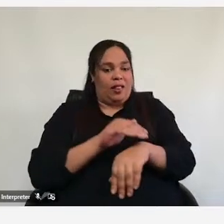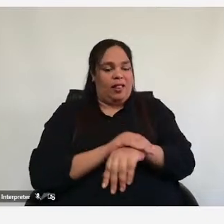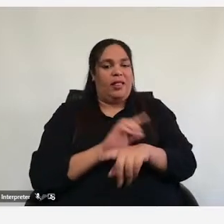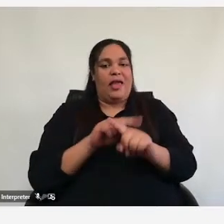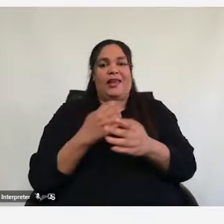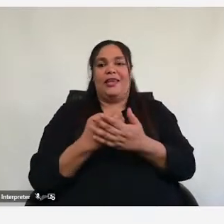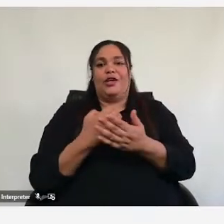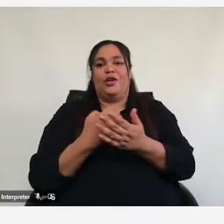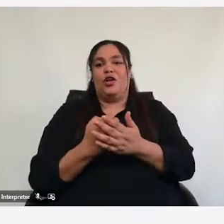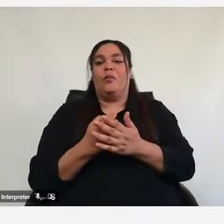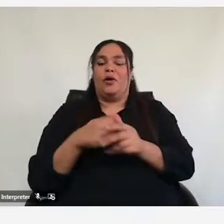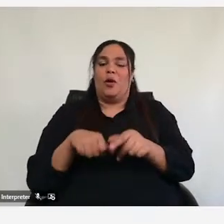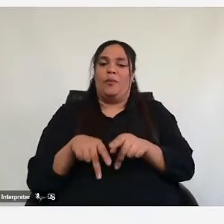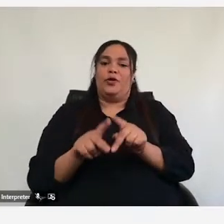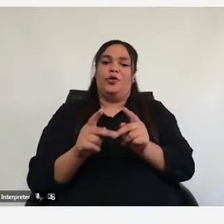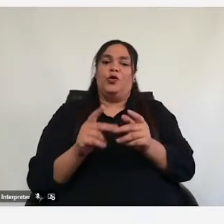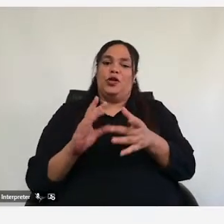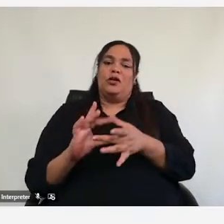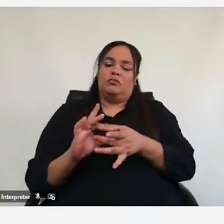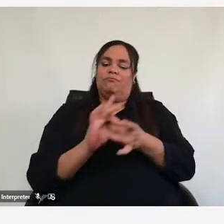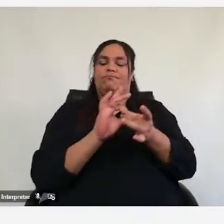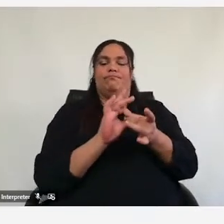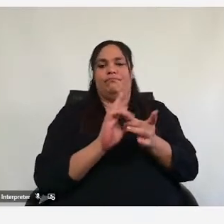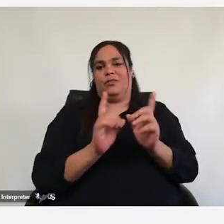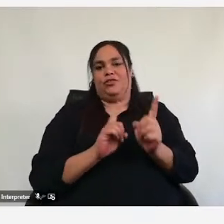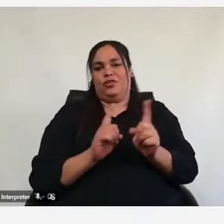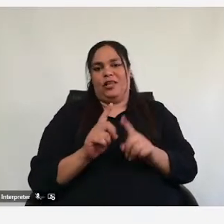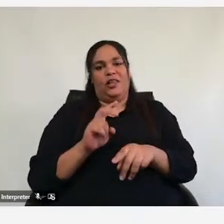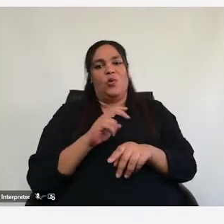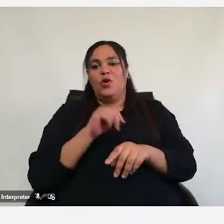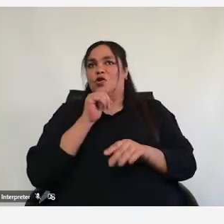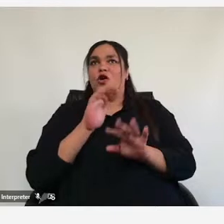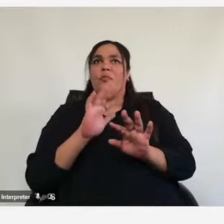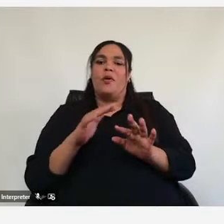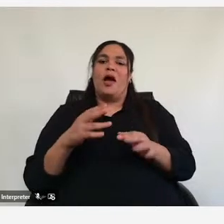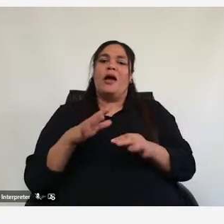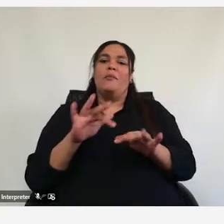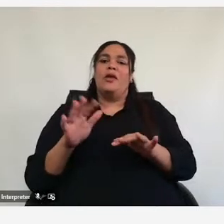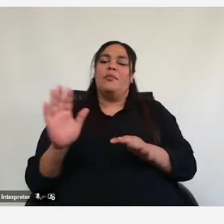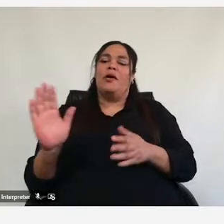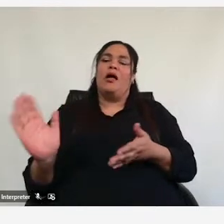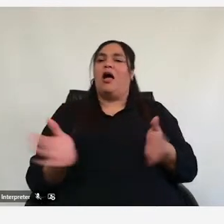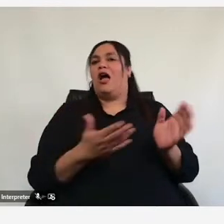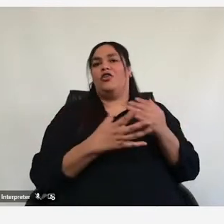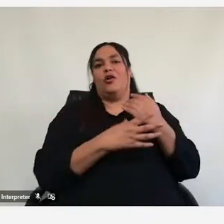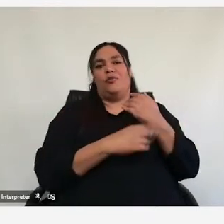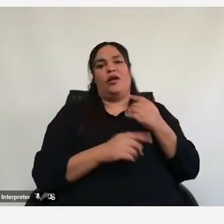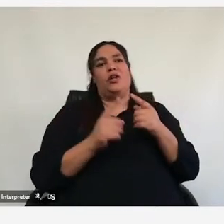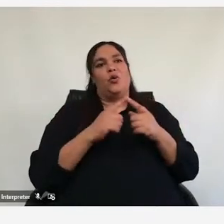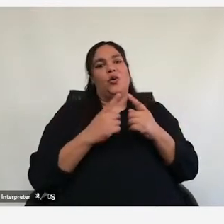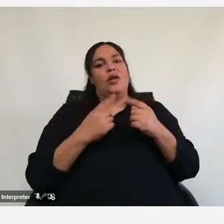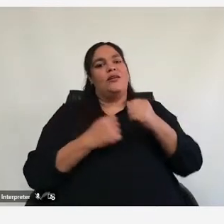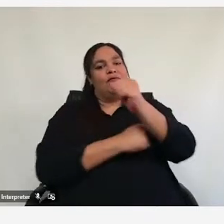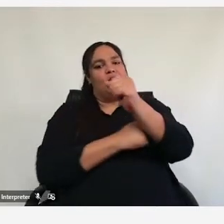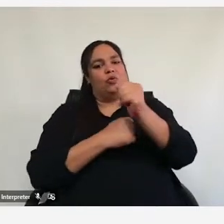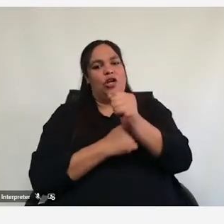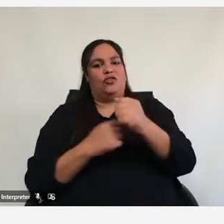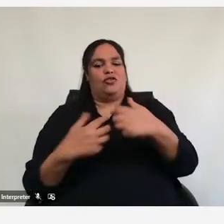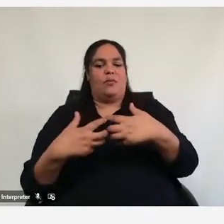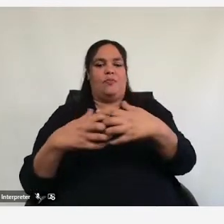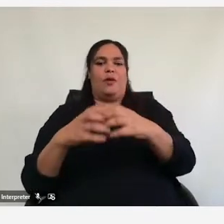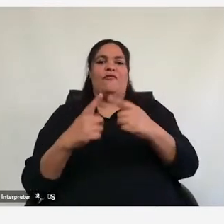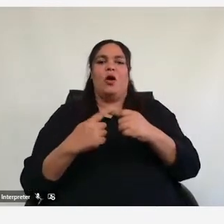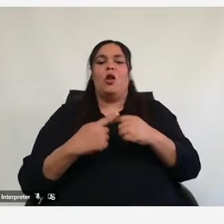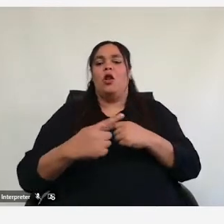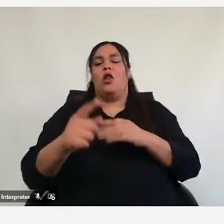ekonomiese geleenthede hand aan hand gaan. Ons lig nie net mense uit armoede nie, ons lê die fondasie vir